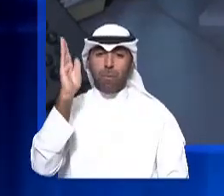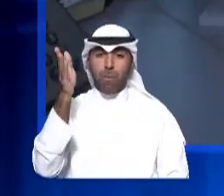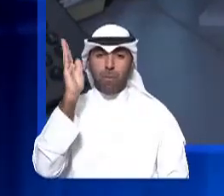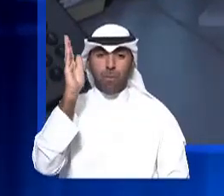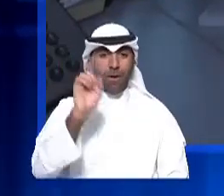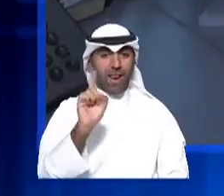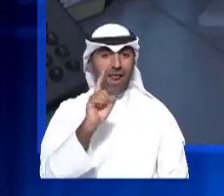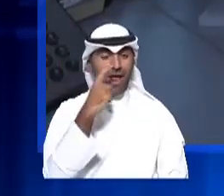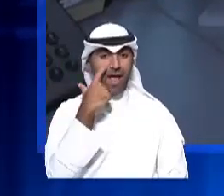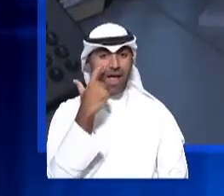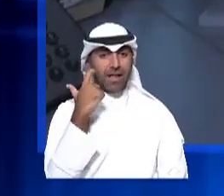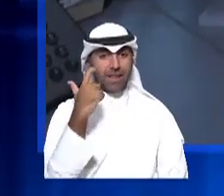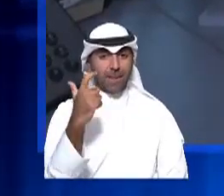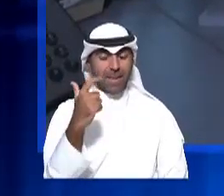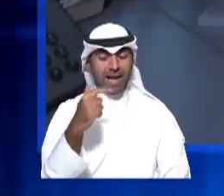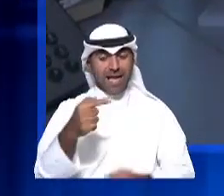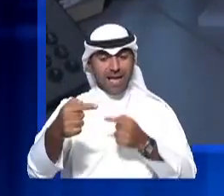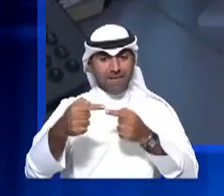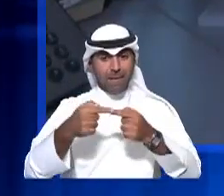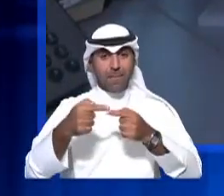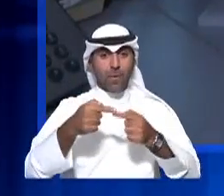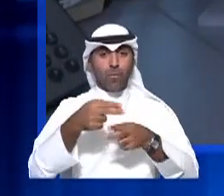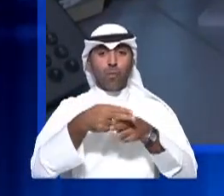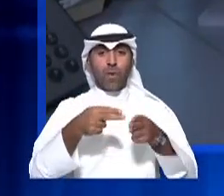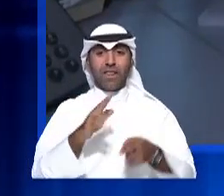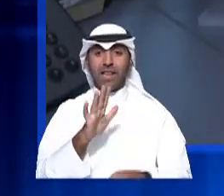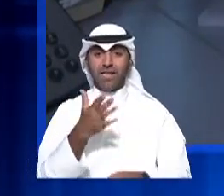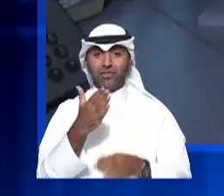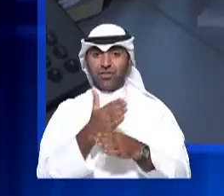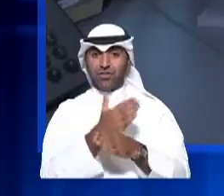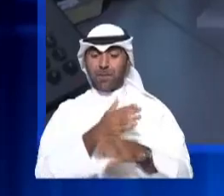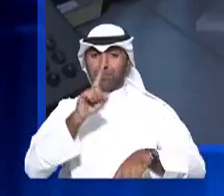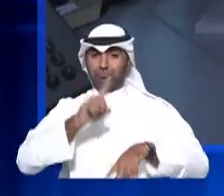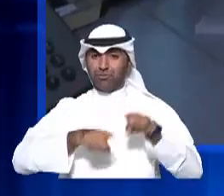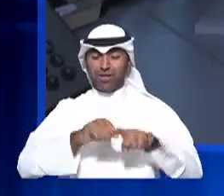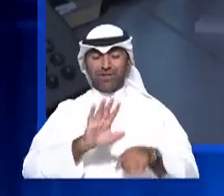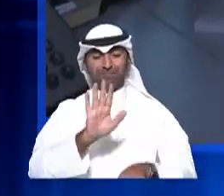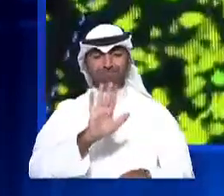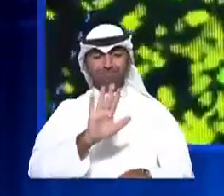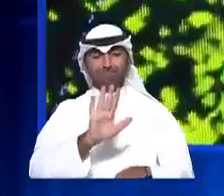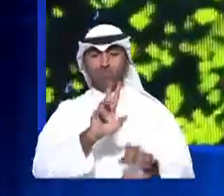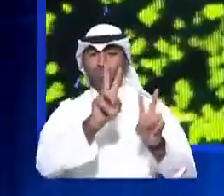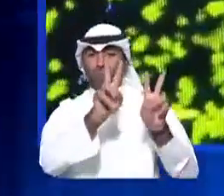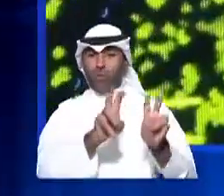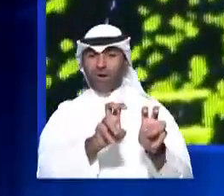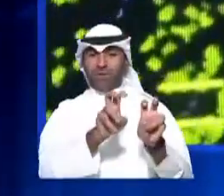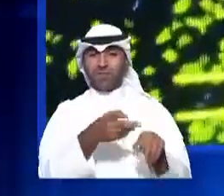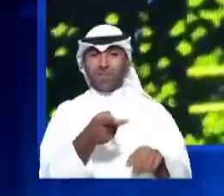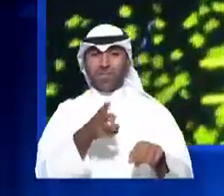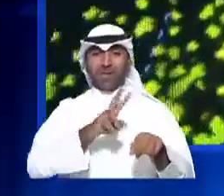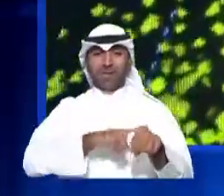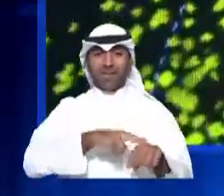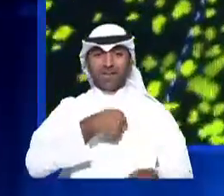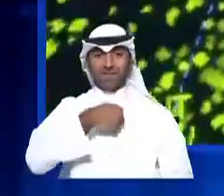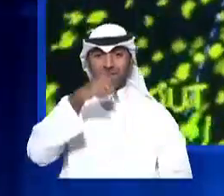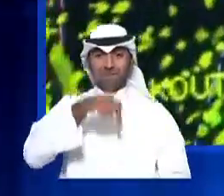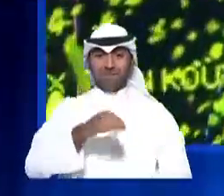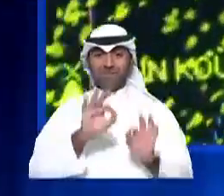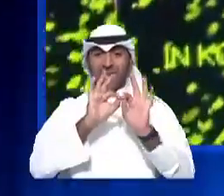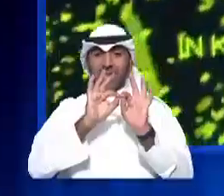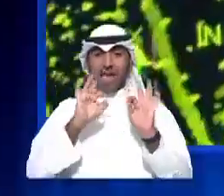جون الكويت، ويهدد الاقتصاد من خلال عرقلة مرور السفن المتجهة إلى الموانئ سواء شويخ أو